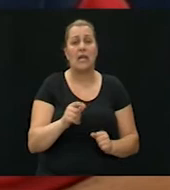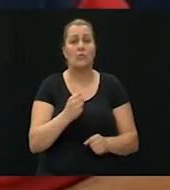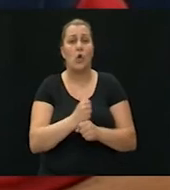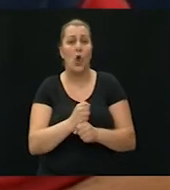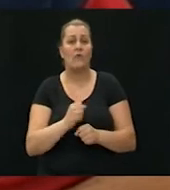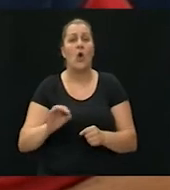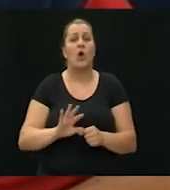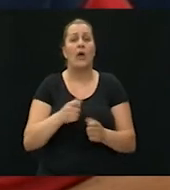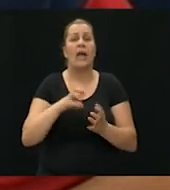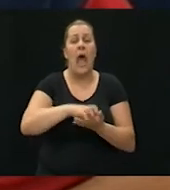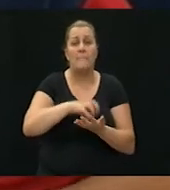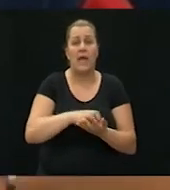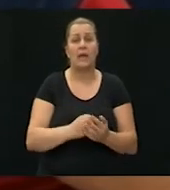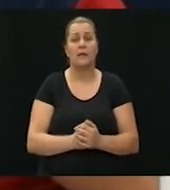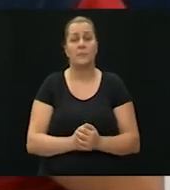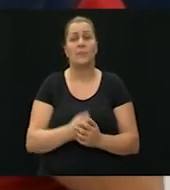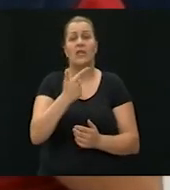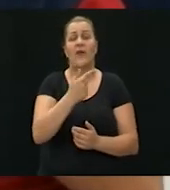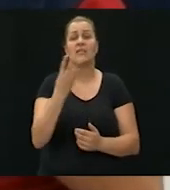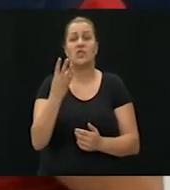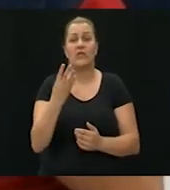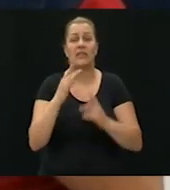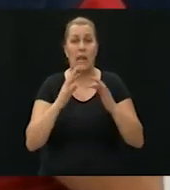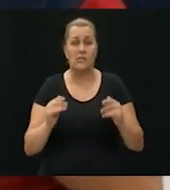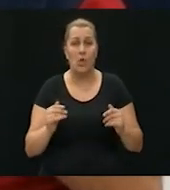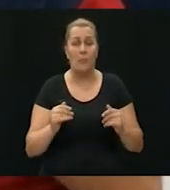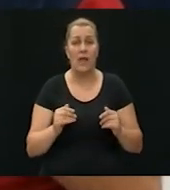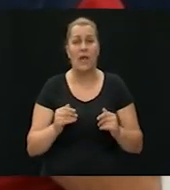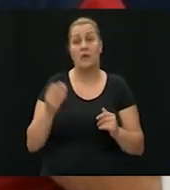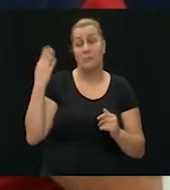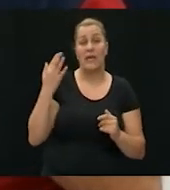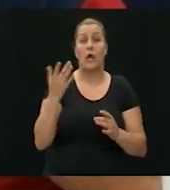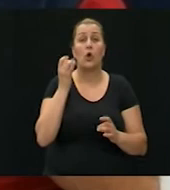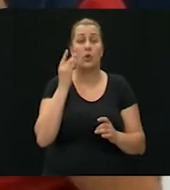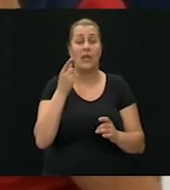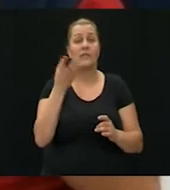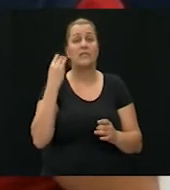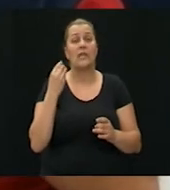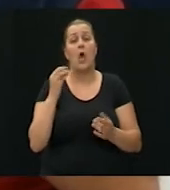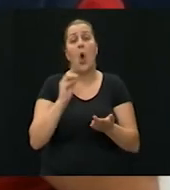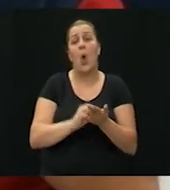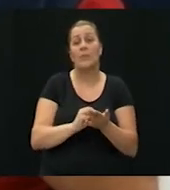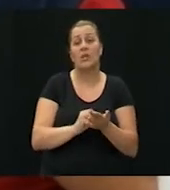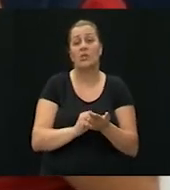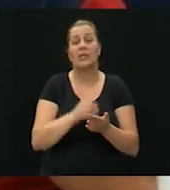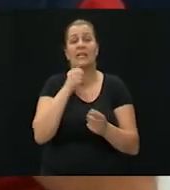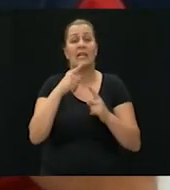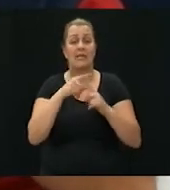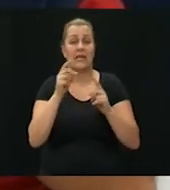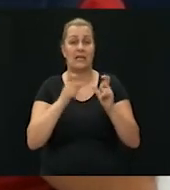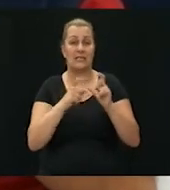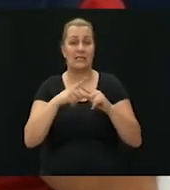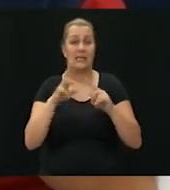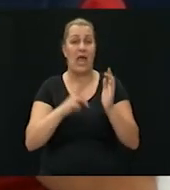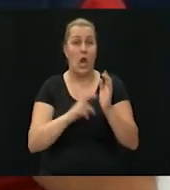kamen, Vlaštica 24. listopada, ako se ne varam. Evo, prije par dana bili ste, obilježili ste i u Trstenu.